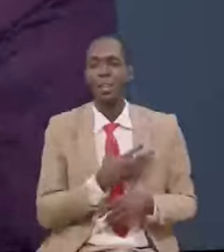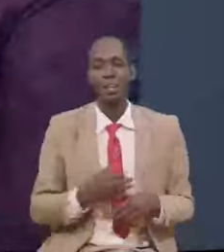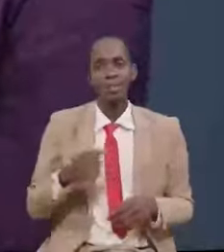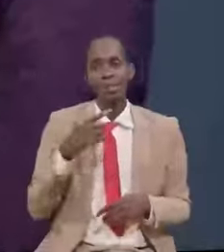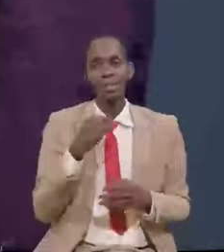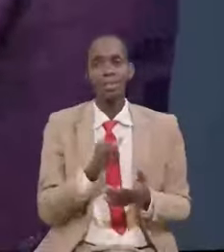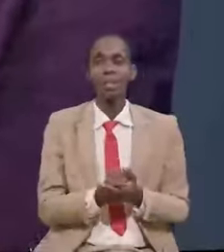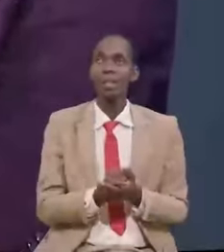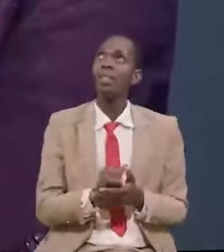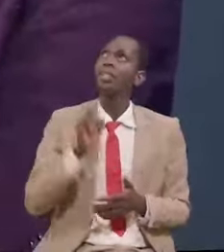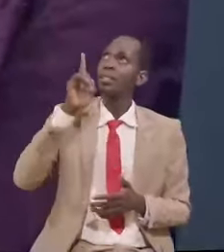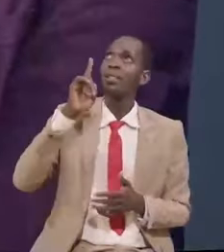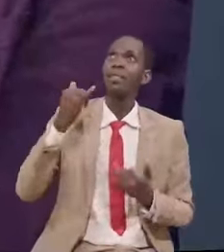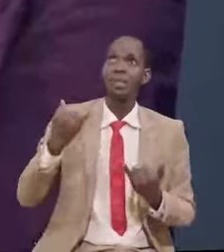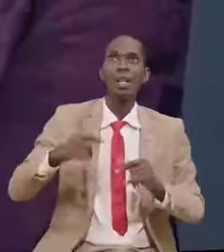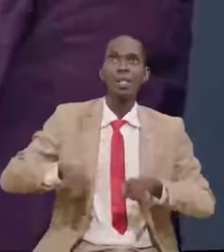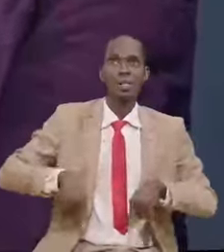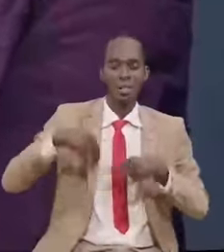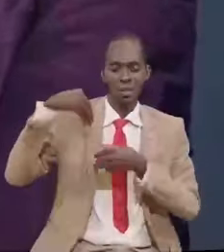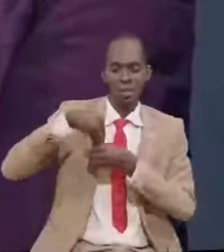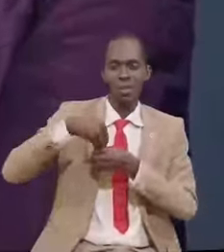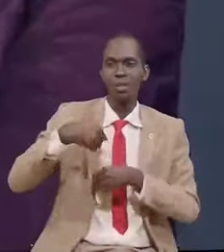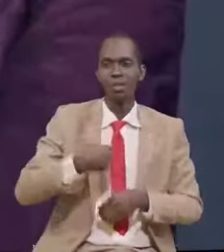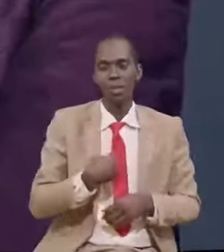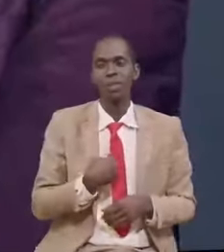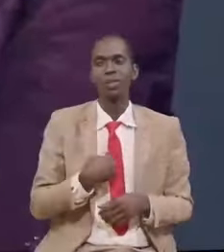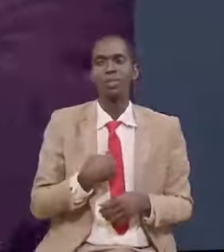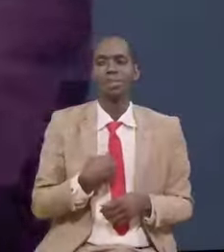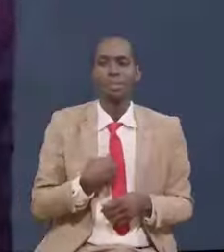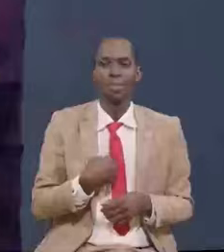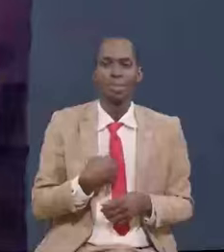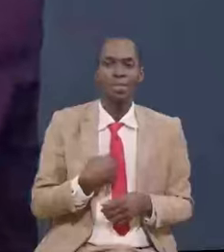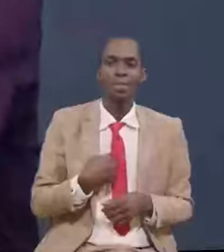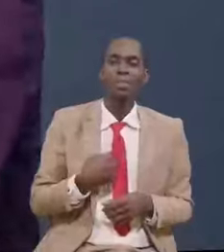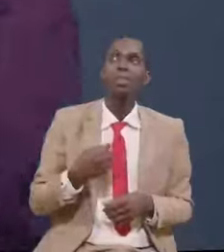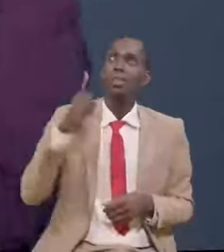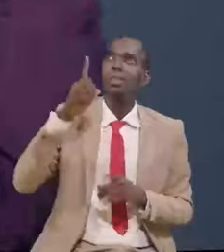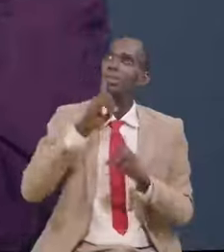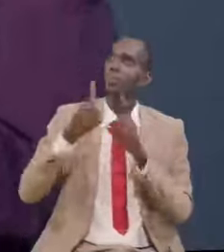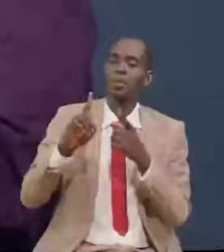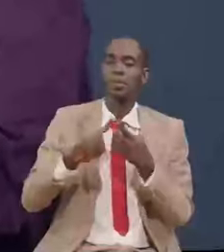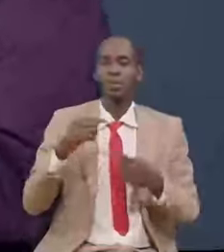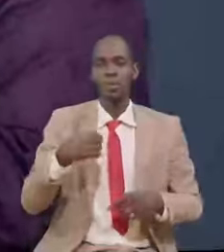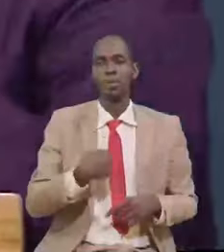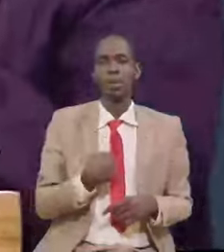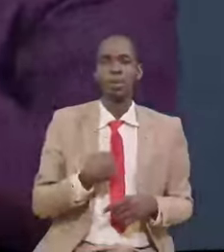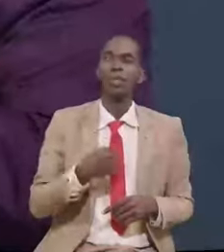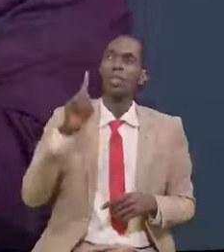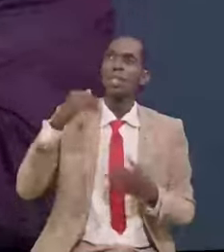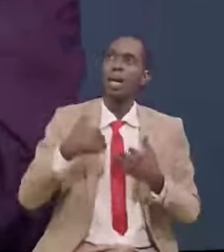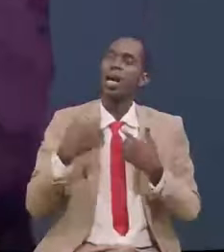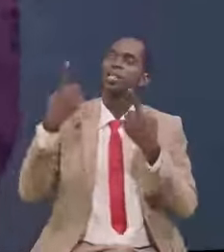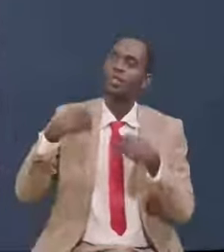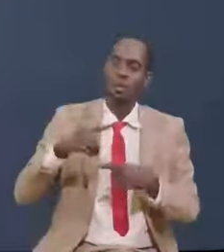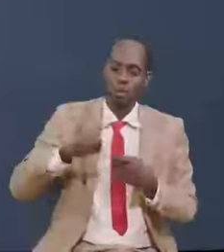Et tu dis, vis en moi. Je le connais. Il me parle. Il est venu transformer